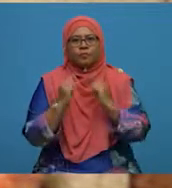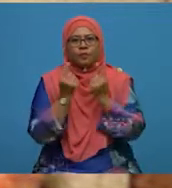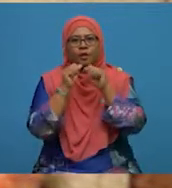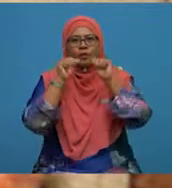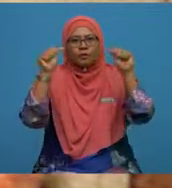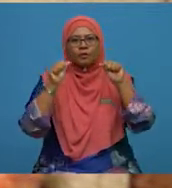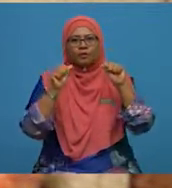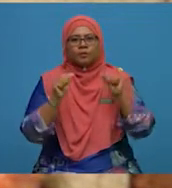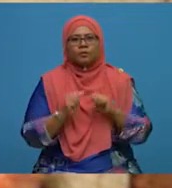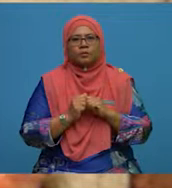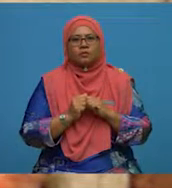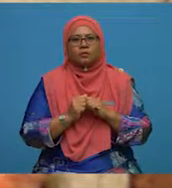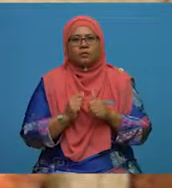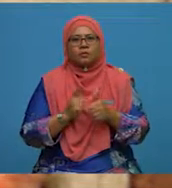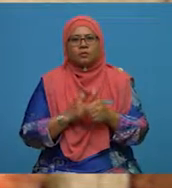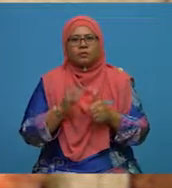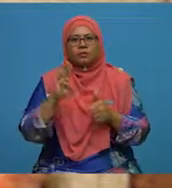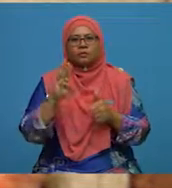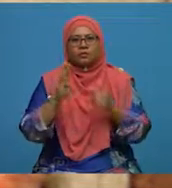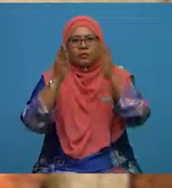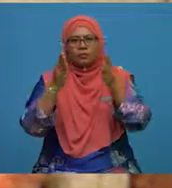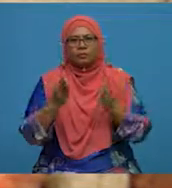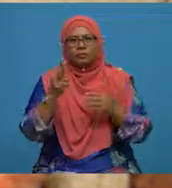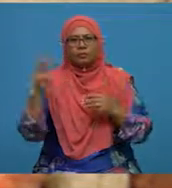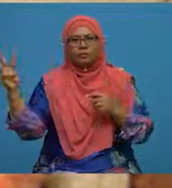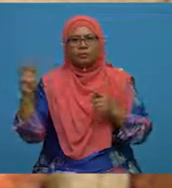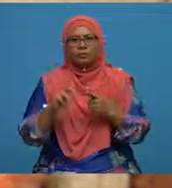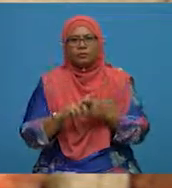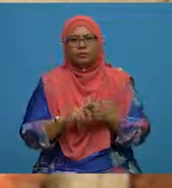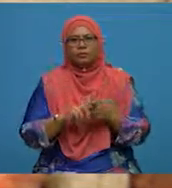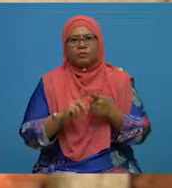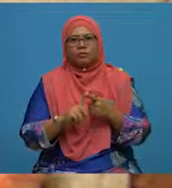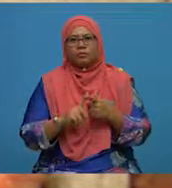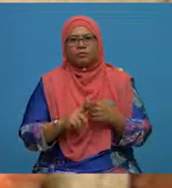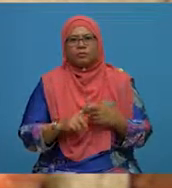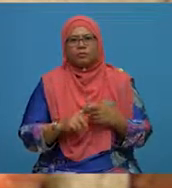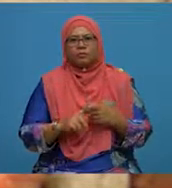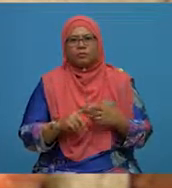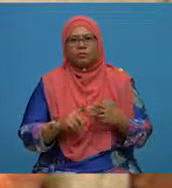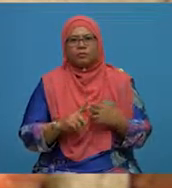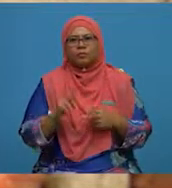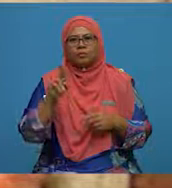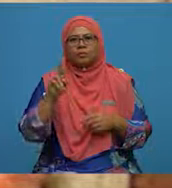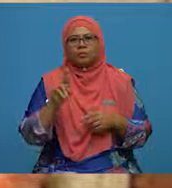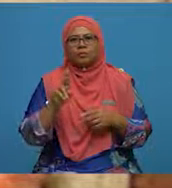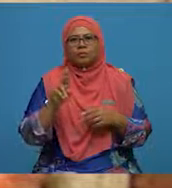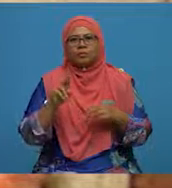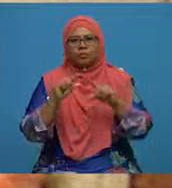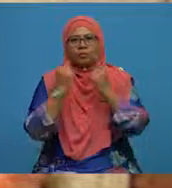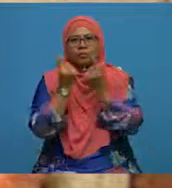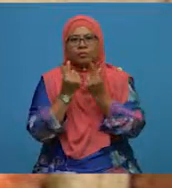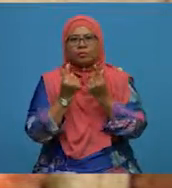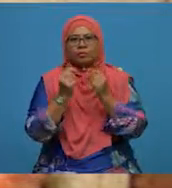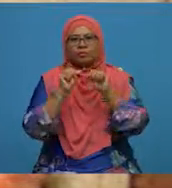Golongan awam terdiri daripada bangsawan yang disebut pasha, ulama dan tuan